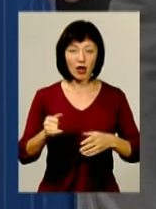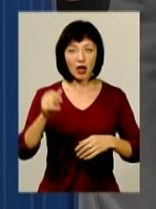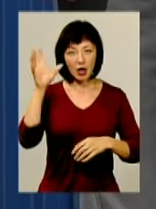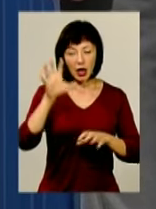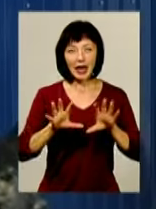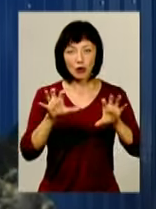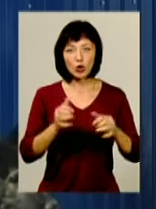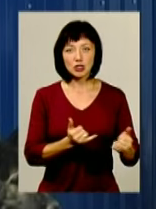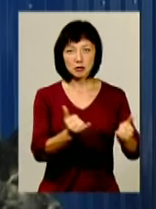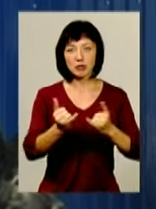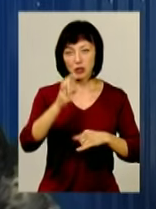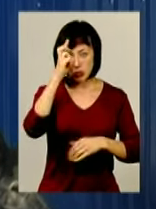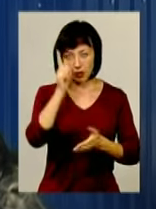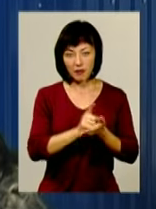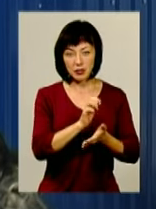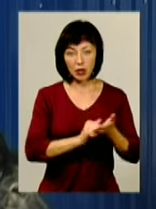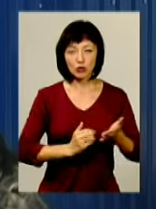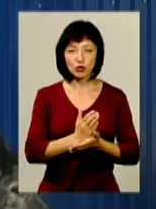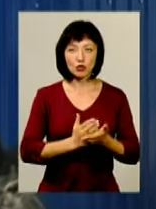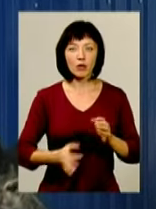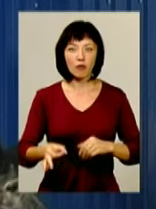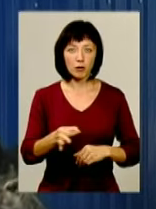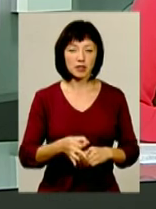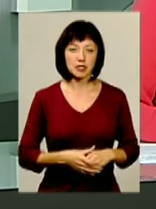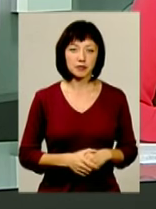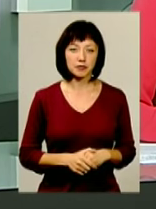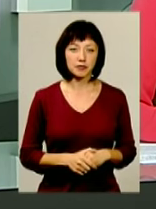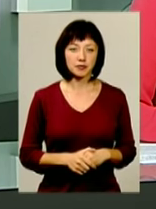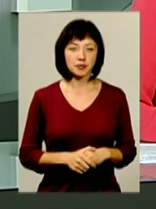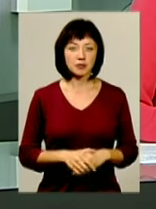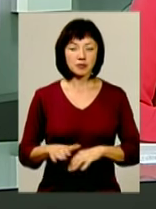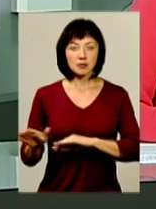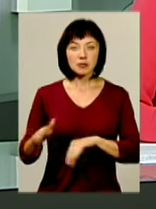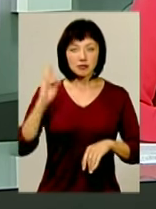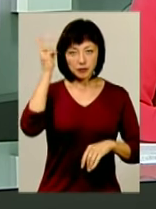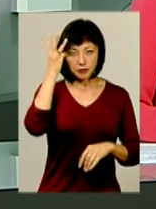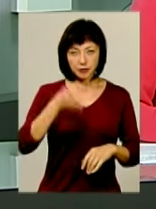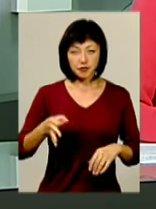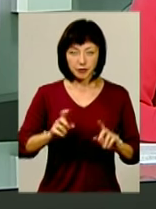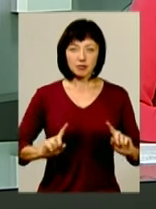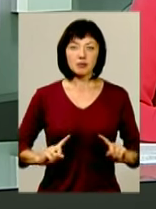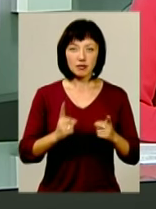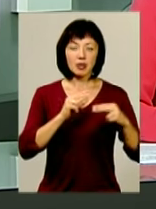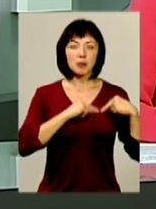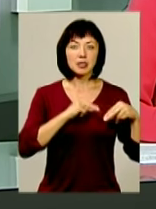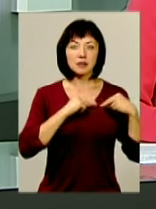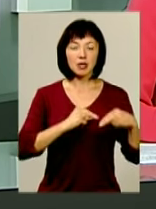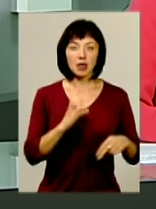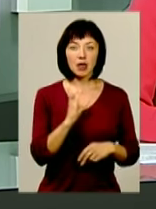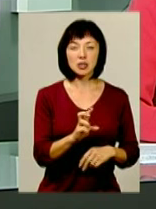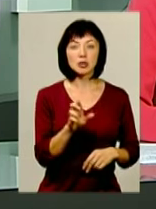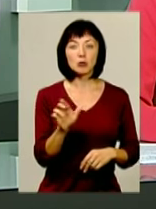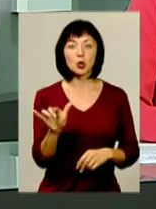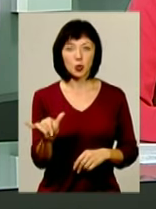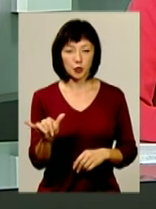кінологічного забезпечення Державної фіскальної служби в області. На Хмельниччині спіймали на гарячому працівника обласної служби